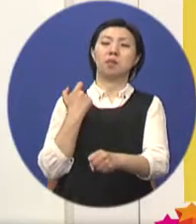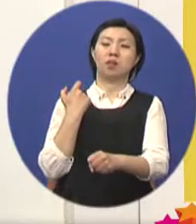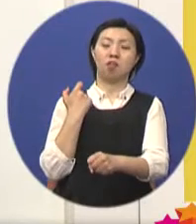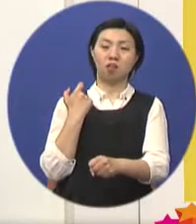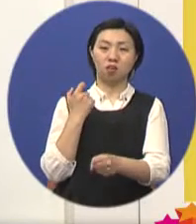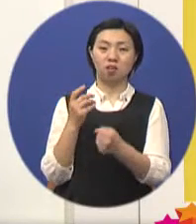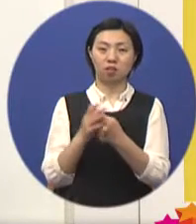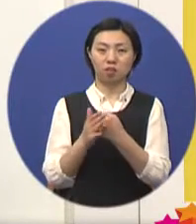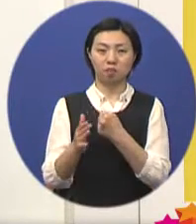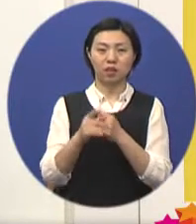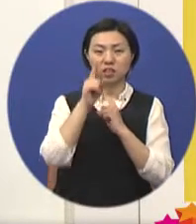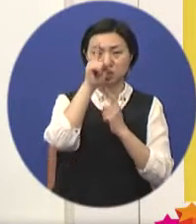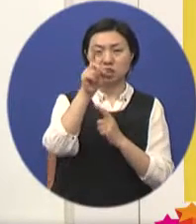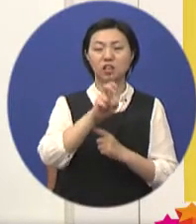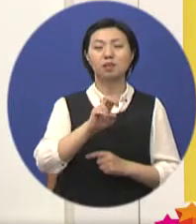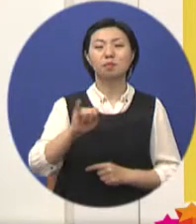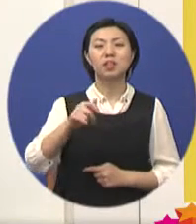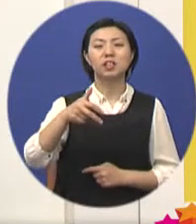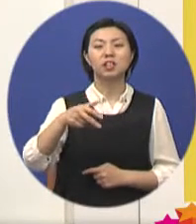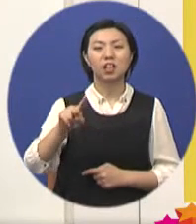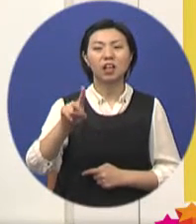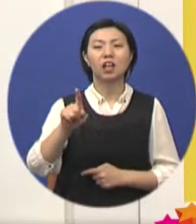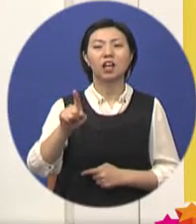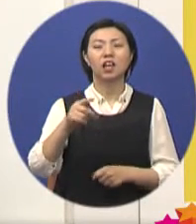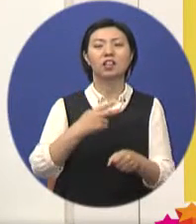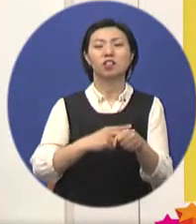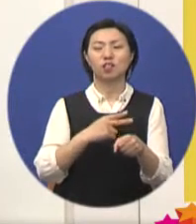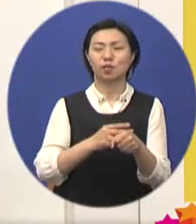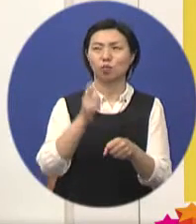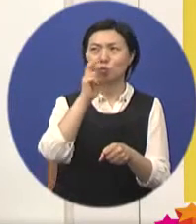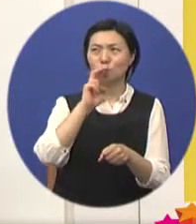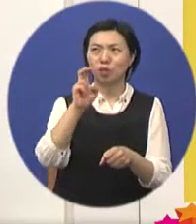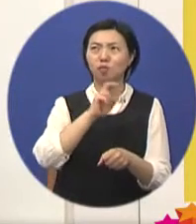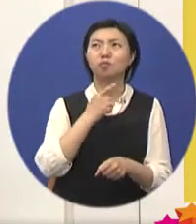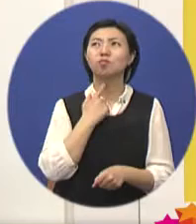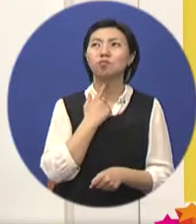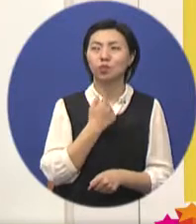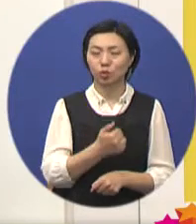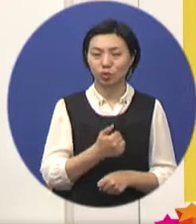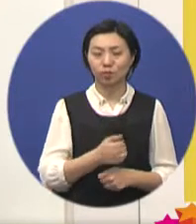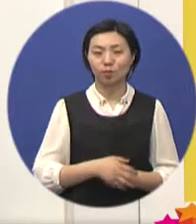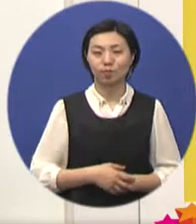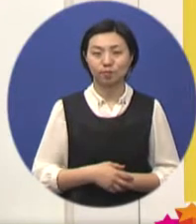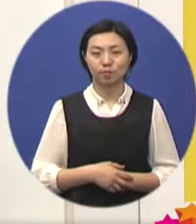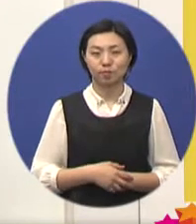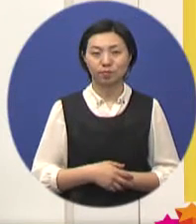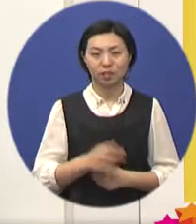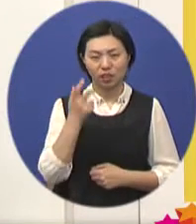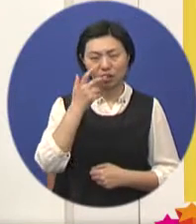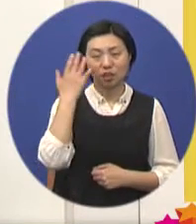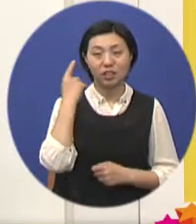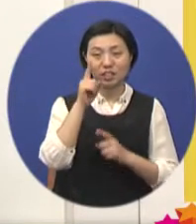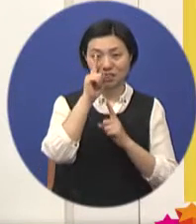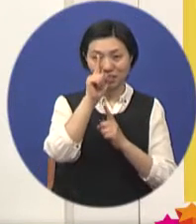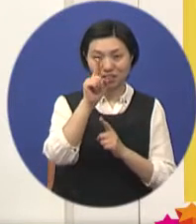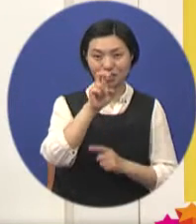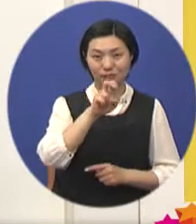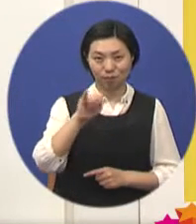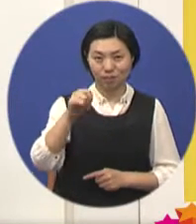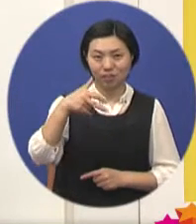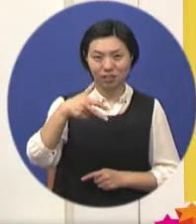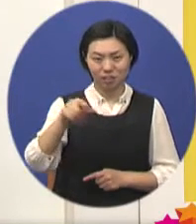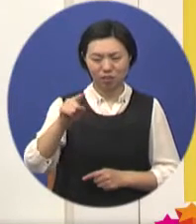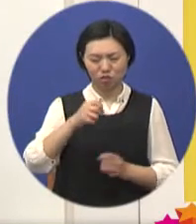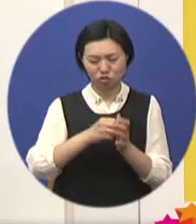노래. 하여튼 그거 불었었어요. 네. 이게 그때는... 네, 임자 선생님 좀 유명했었잖아요. 네.